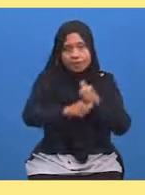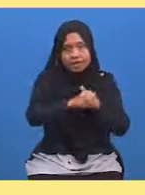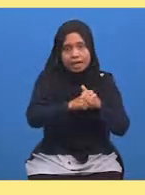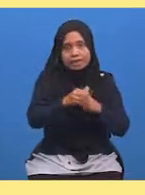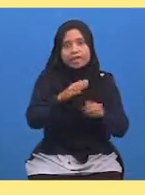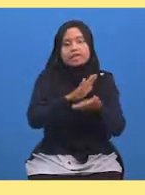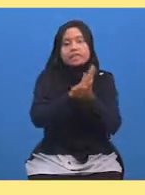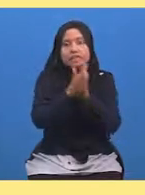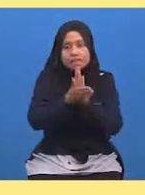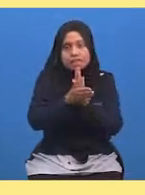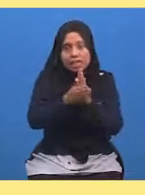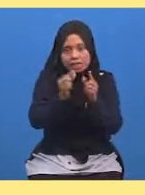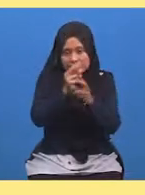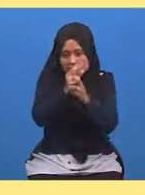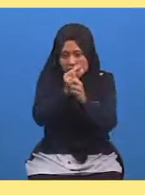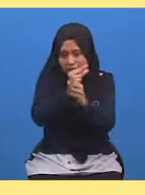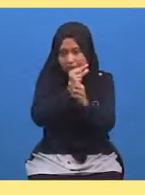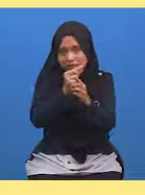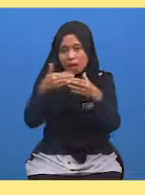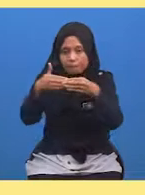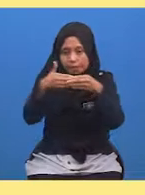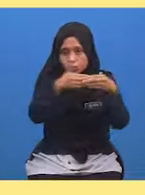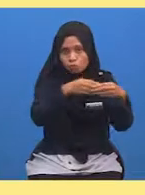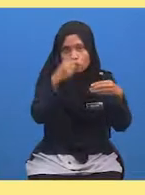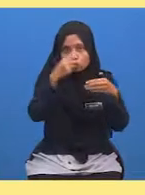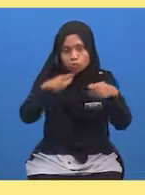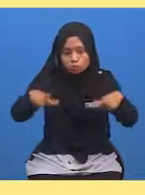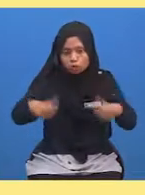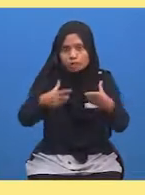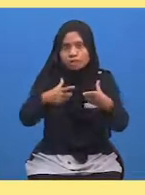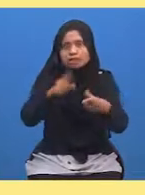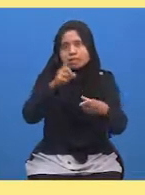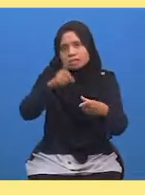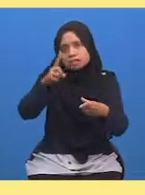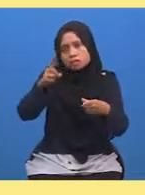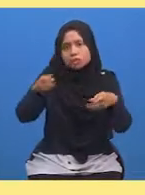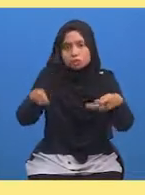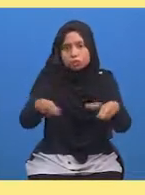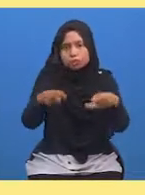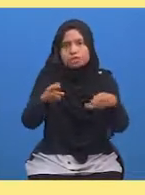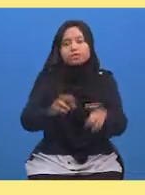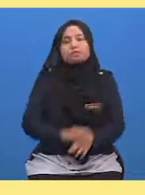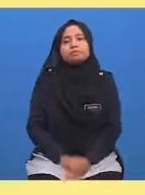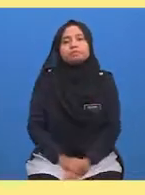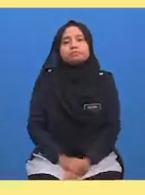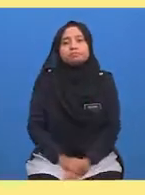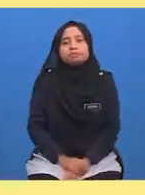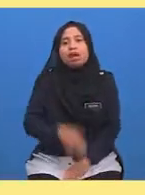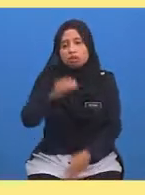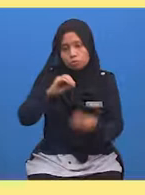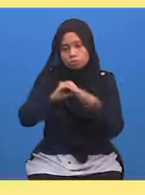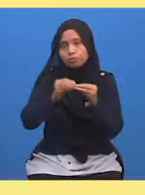sebagai garis panduan dalam melaksanakan sesuatu usaha. Yang